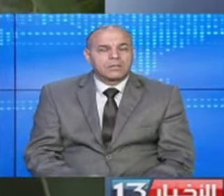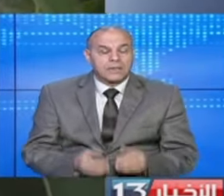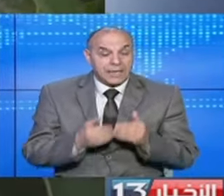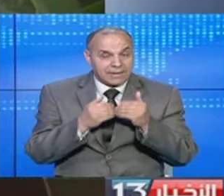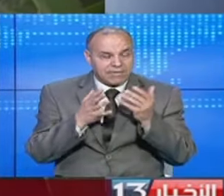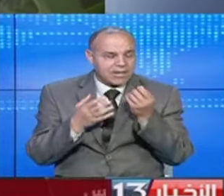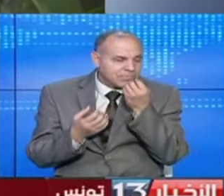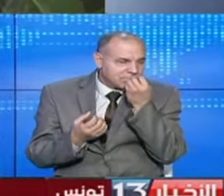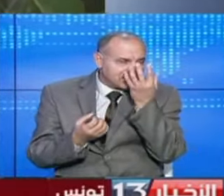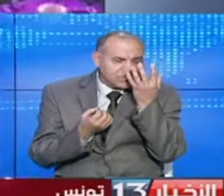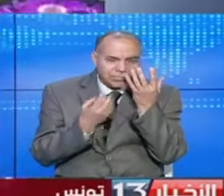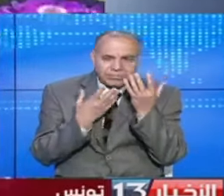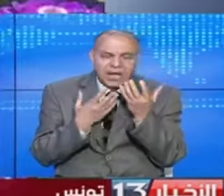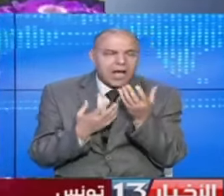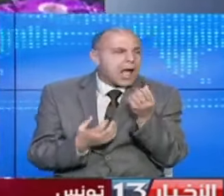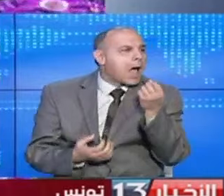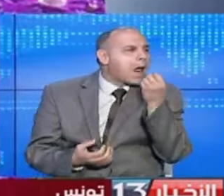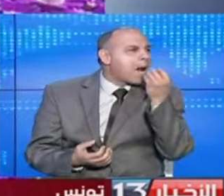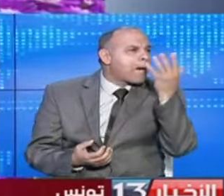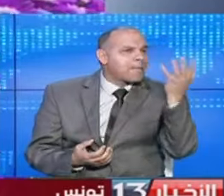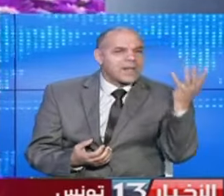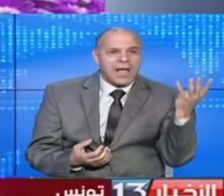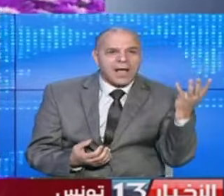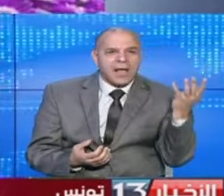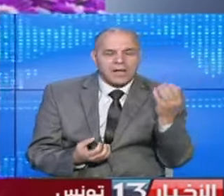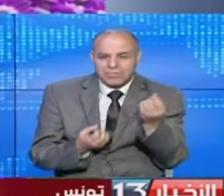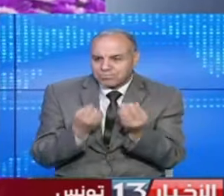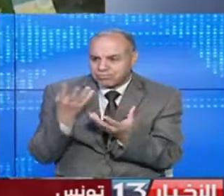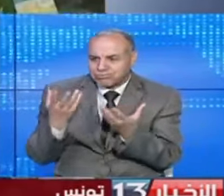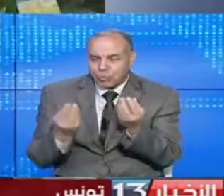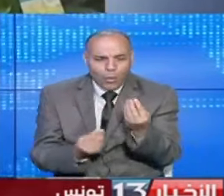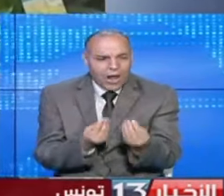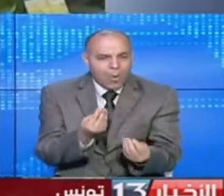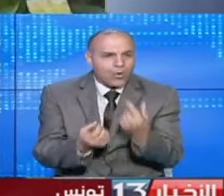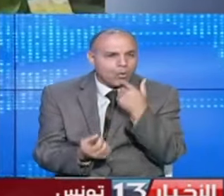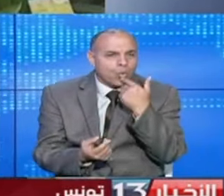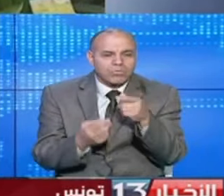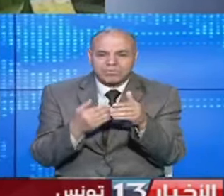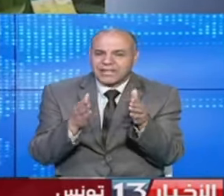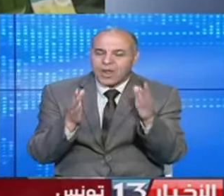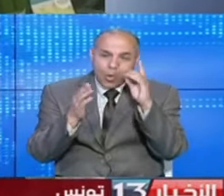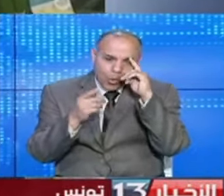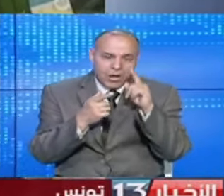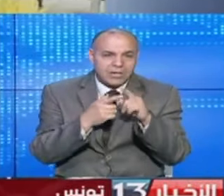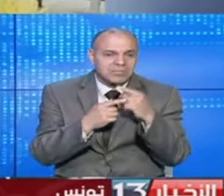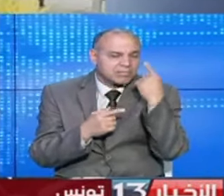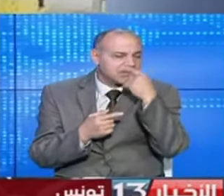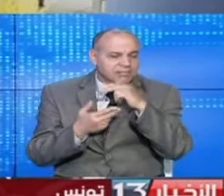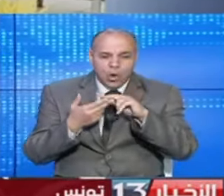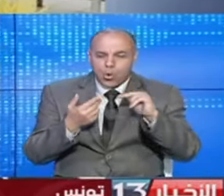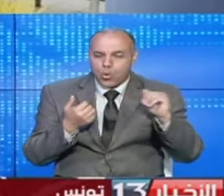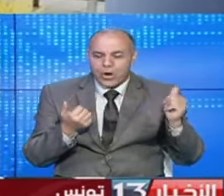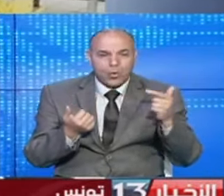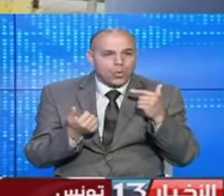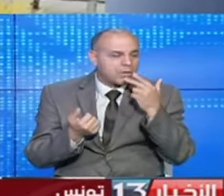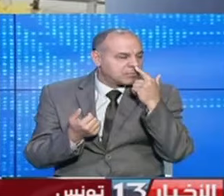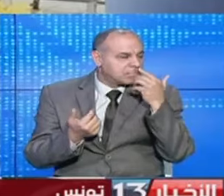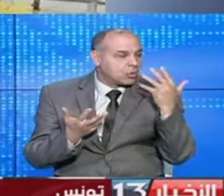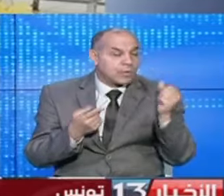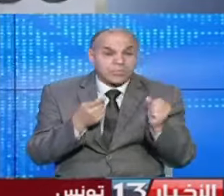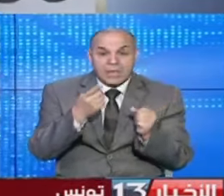تفتحت ورود الربيع فأشرقت البساتين والحدائق والشرفات بأزهى الألوان